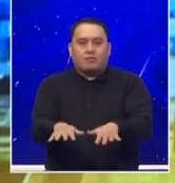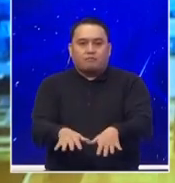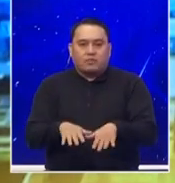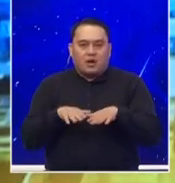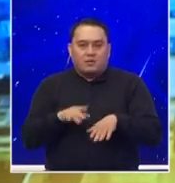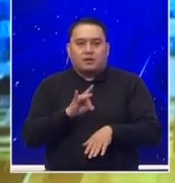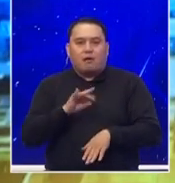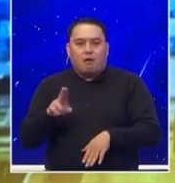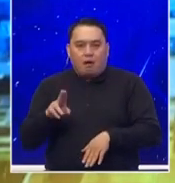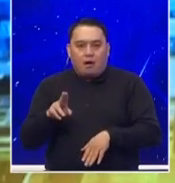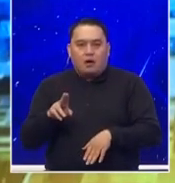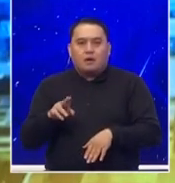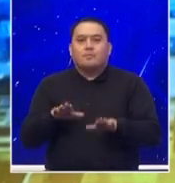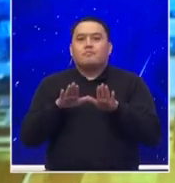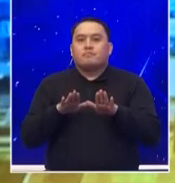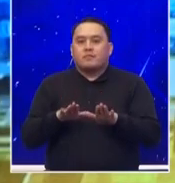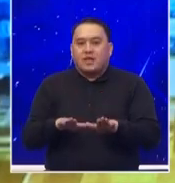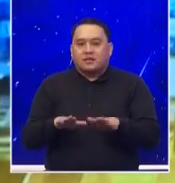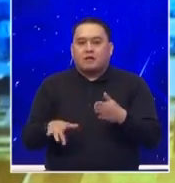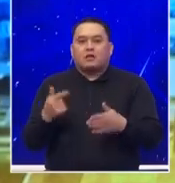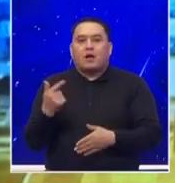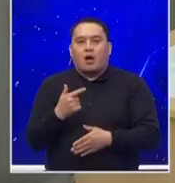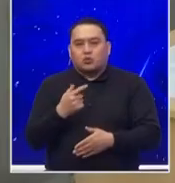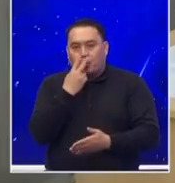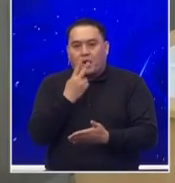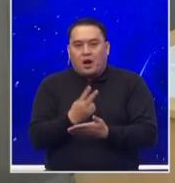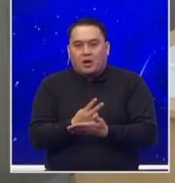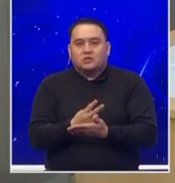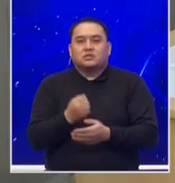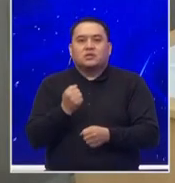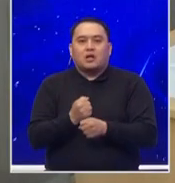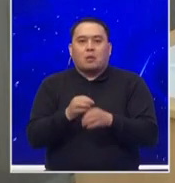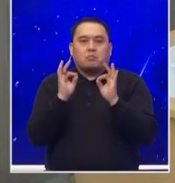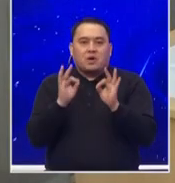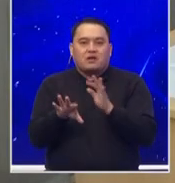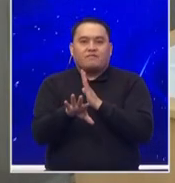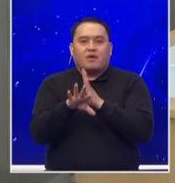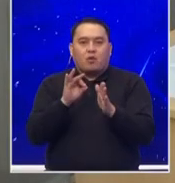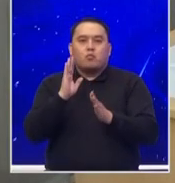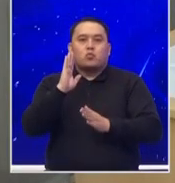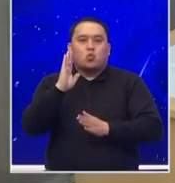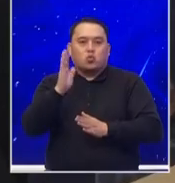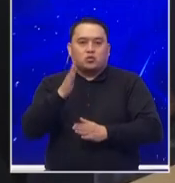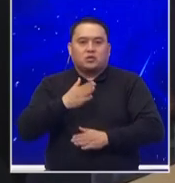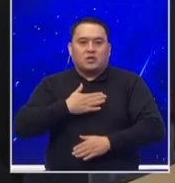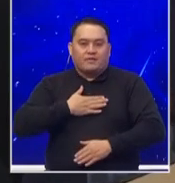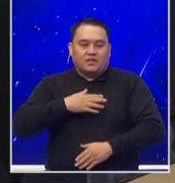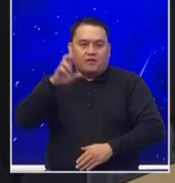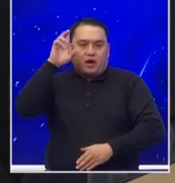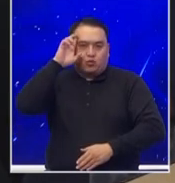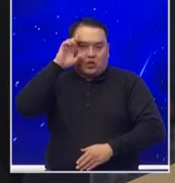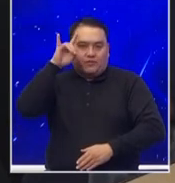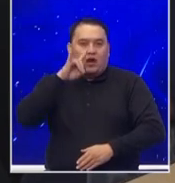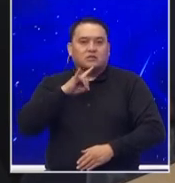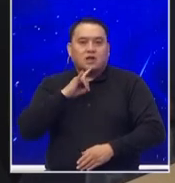в Мажилис парламента и местные маслихаты. Проявить свою гражданскую позицию, сделать правильный выбор для будущего нашей